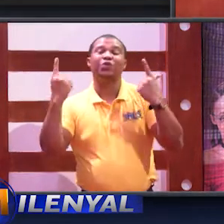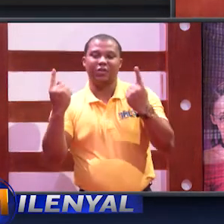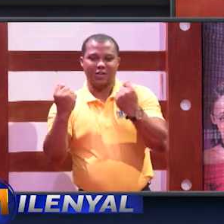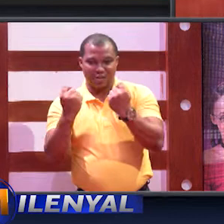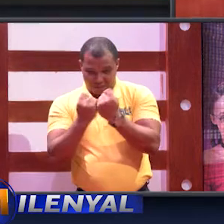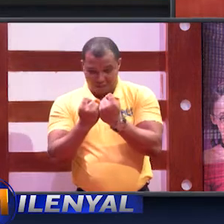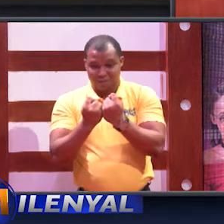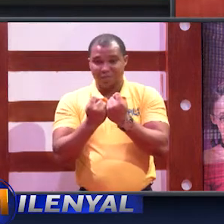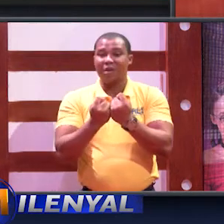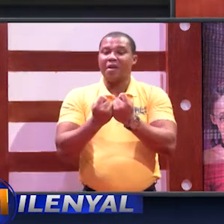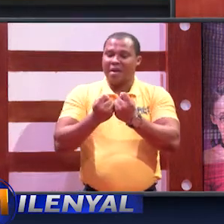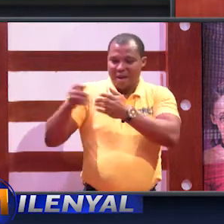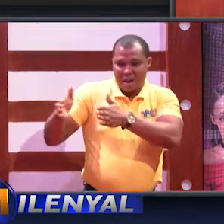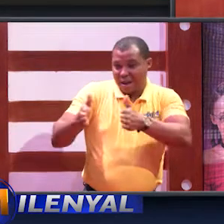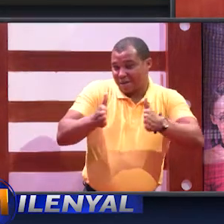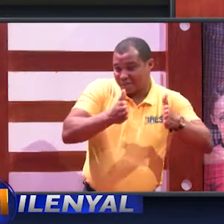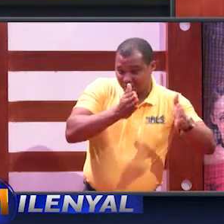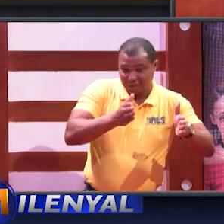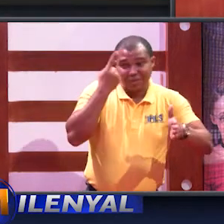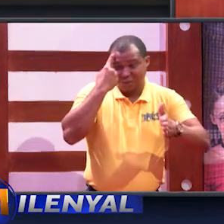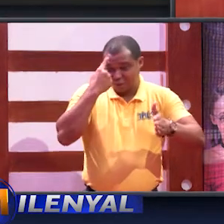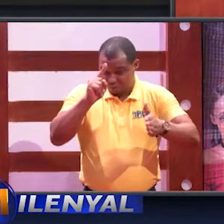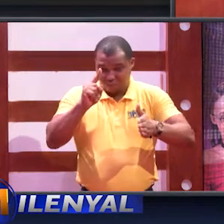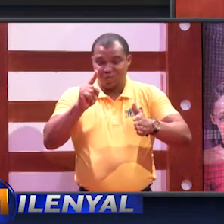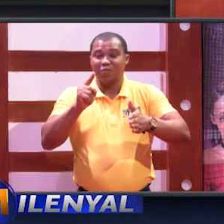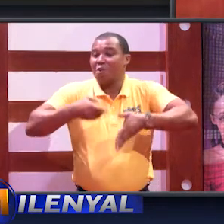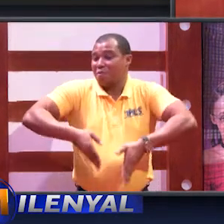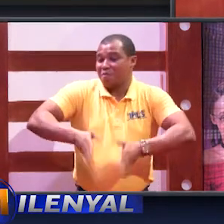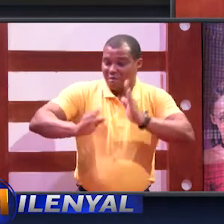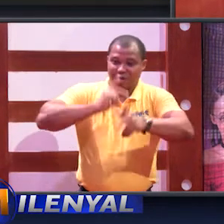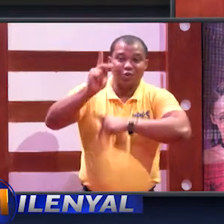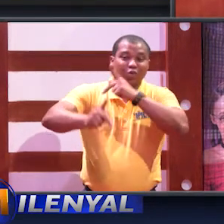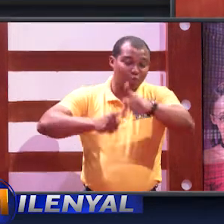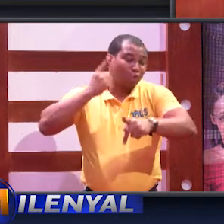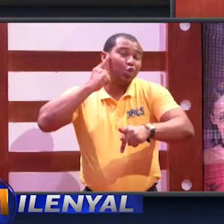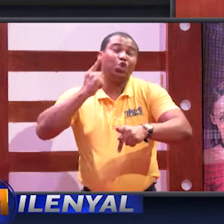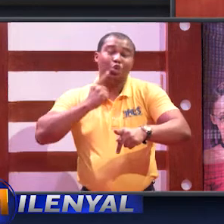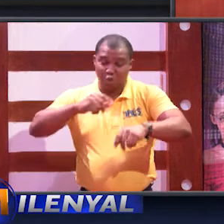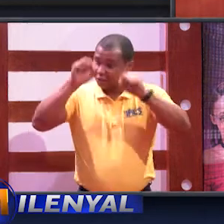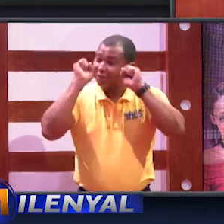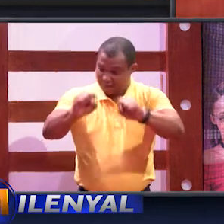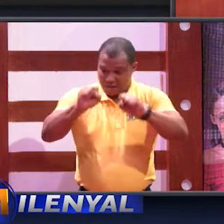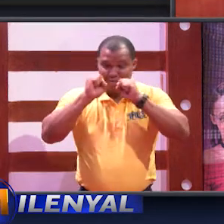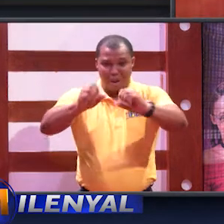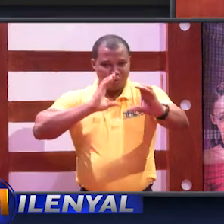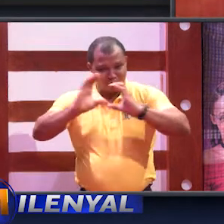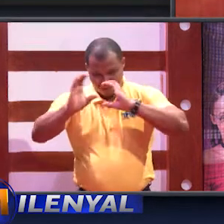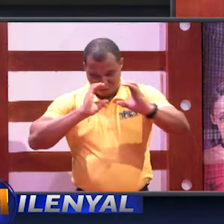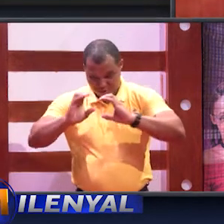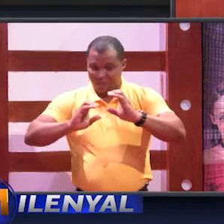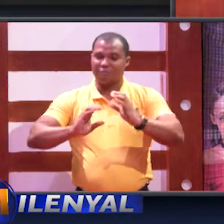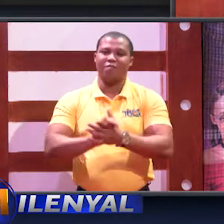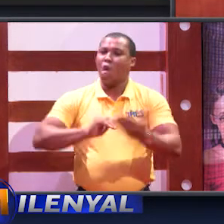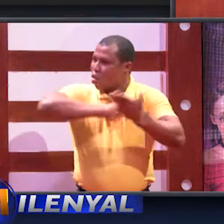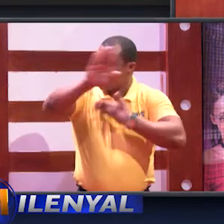droit universel déclaration universelle droit de l'homme dit que tout le monde qui fait yo égal égaux. Donc que société en mettait